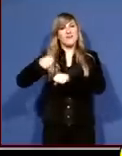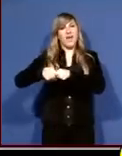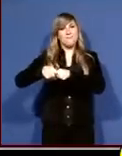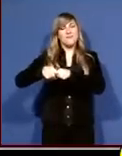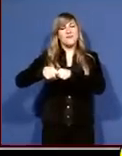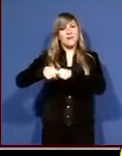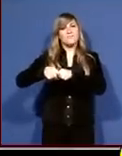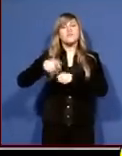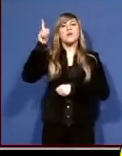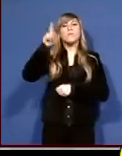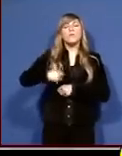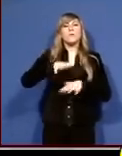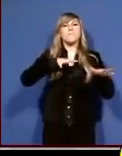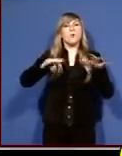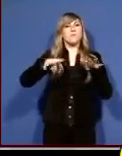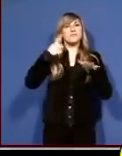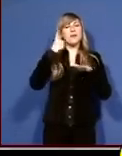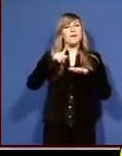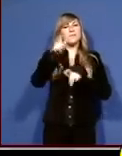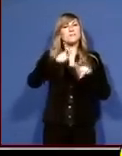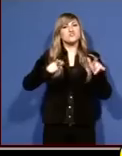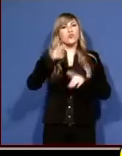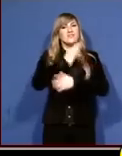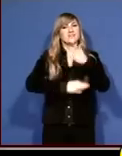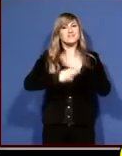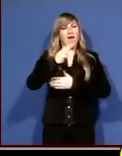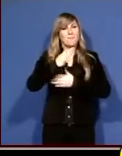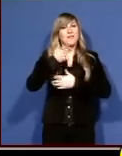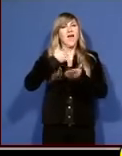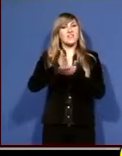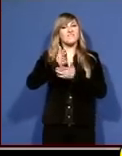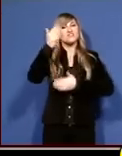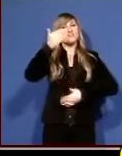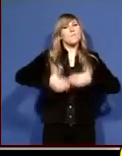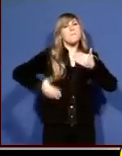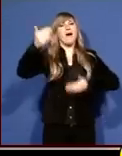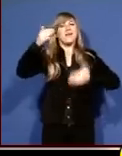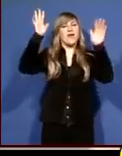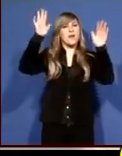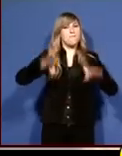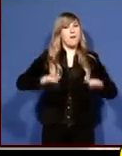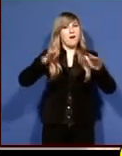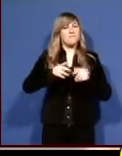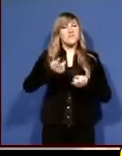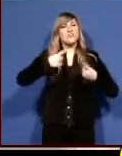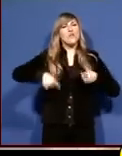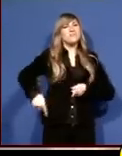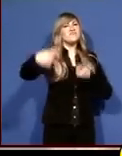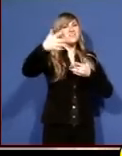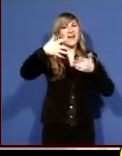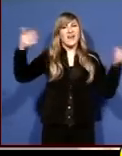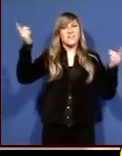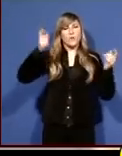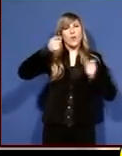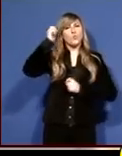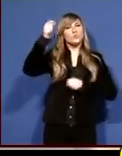diversamente abili, abbattendo le barriere architettoniche. La nostra grande sfida è la nascita della cultura della bicicletta,